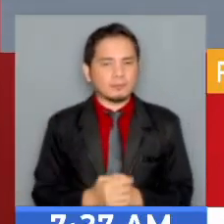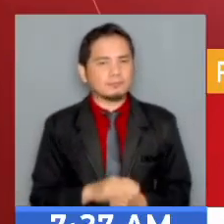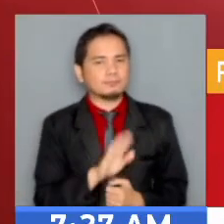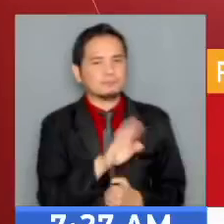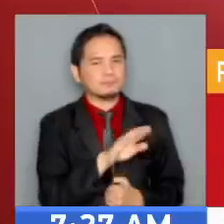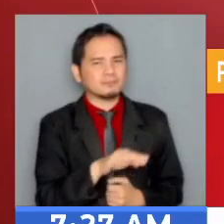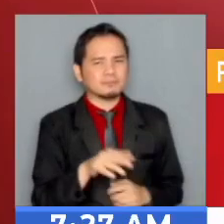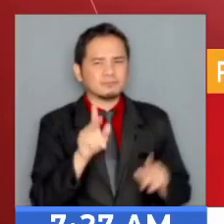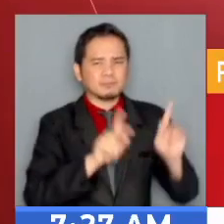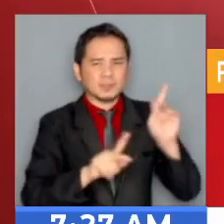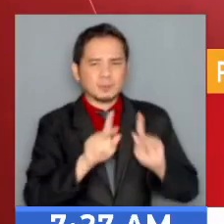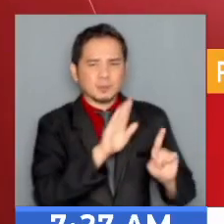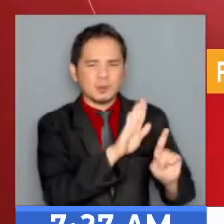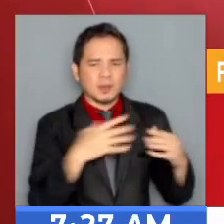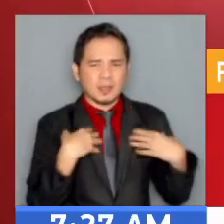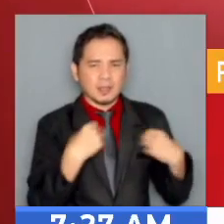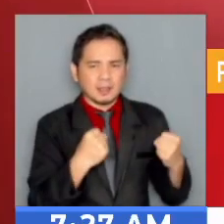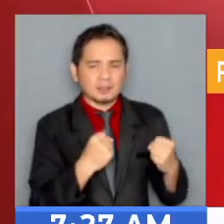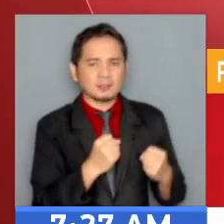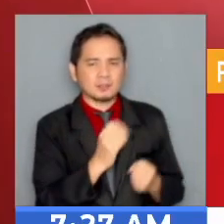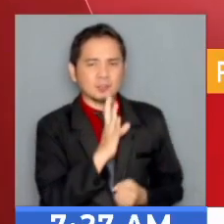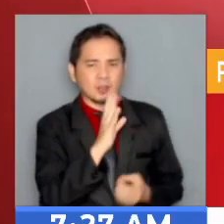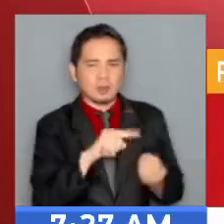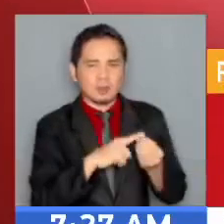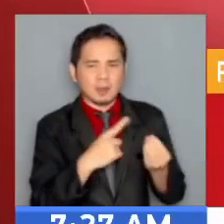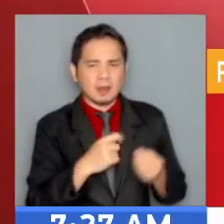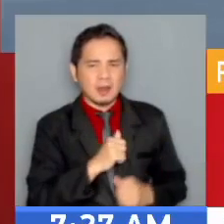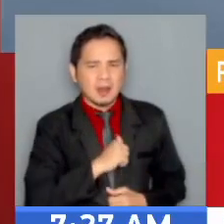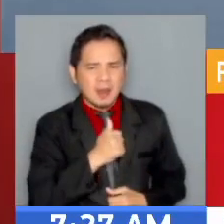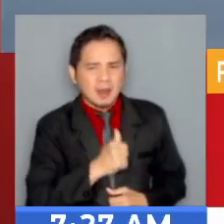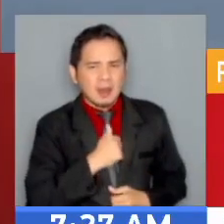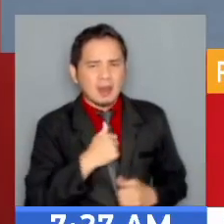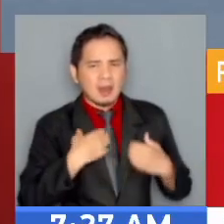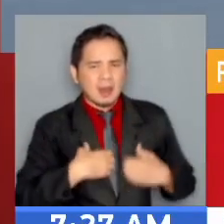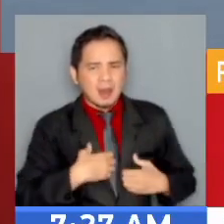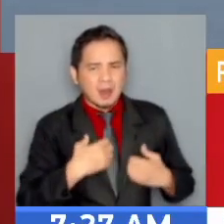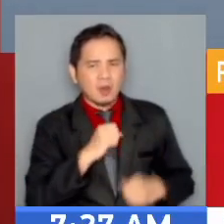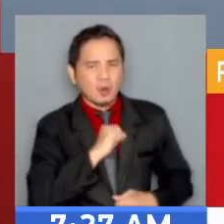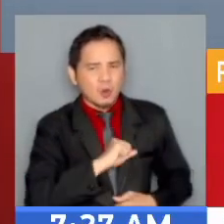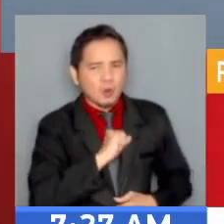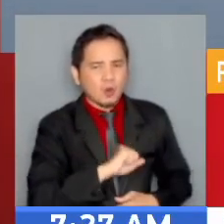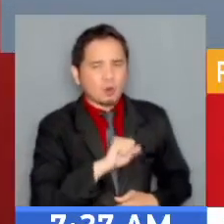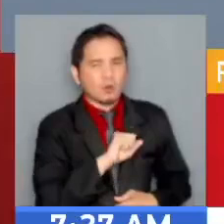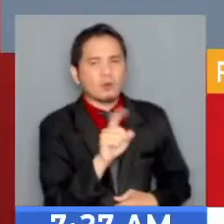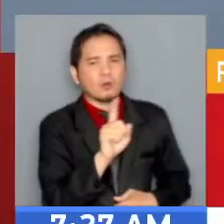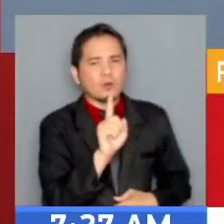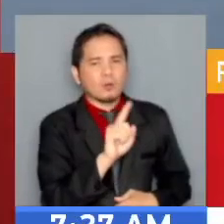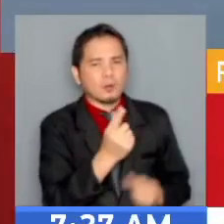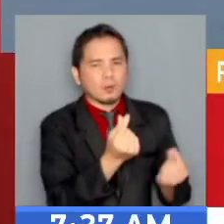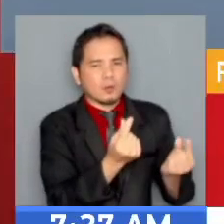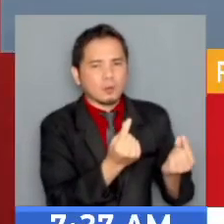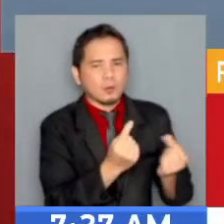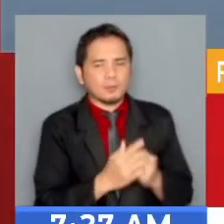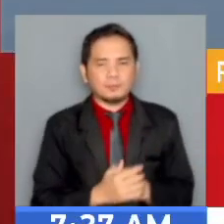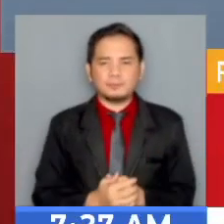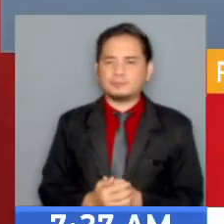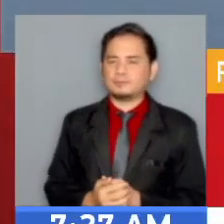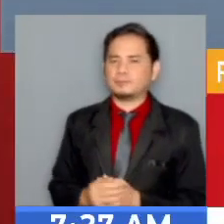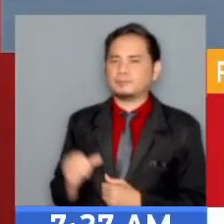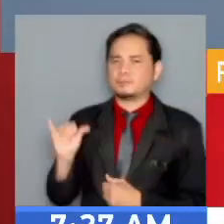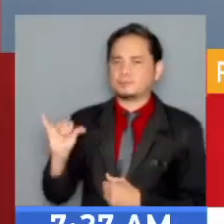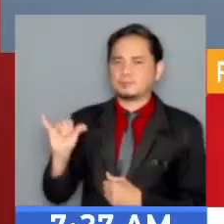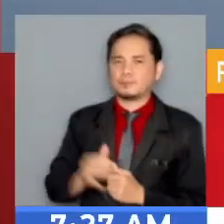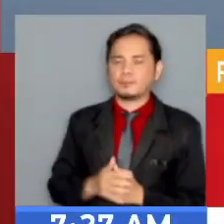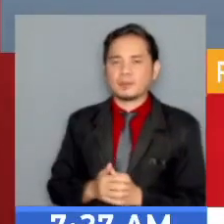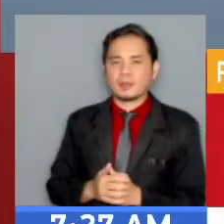sa baga. Yun lang po ang ina-advise po ng aming pong health center. Opo.